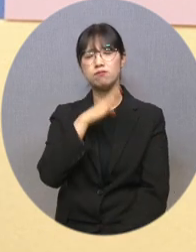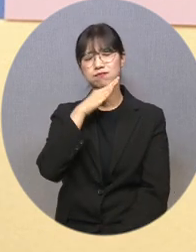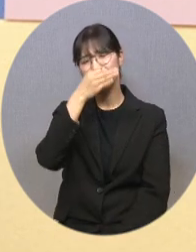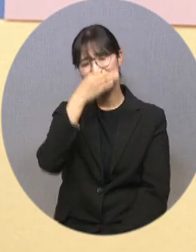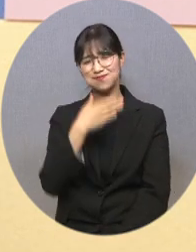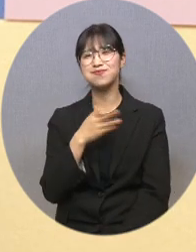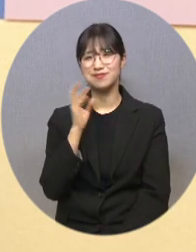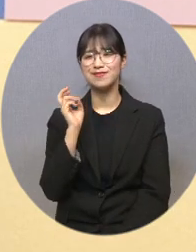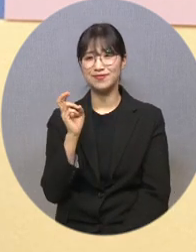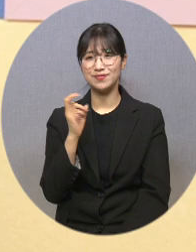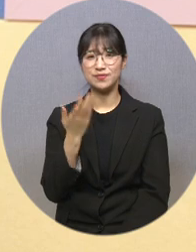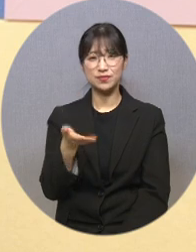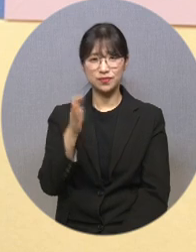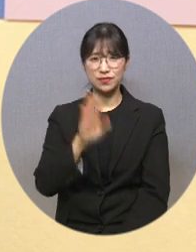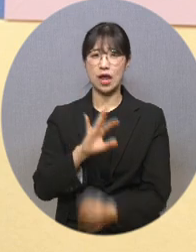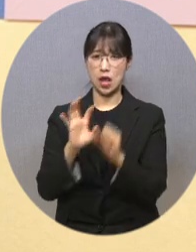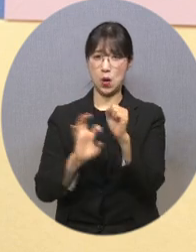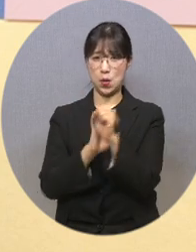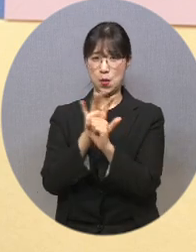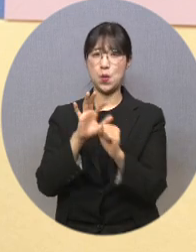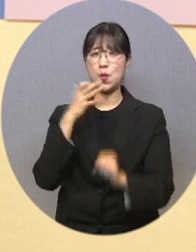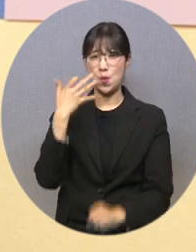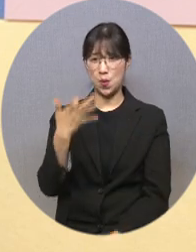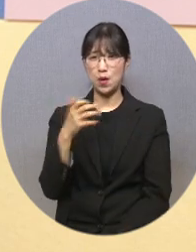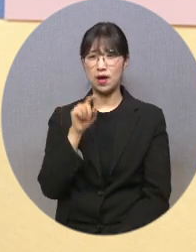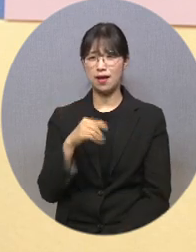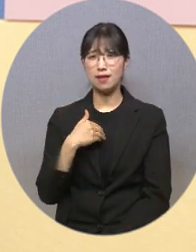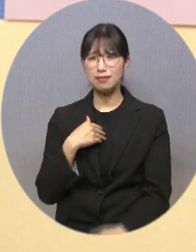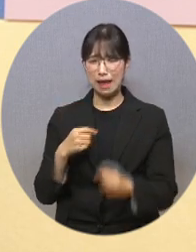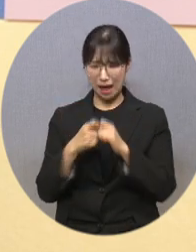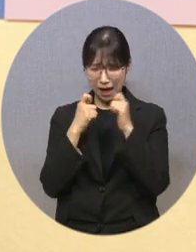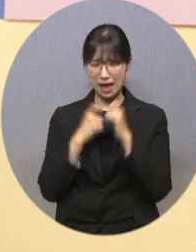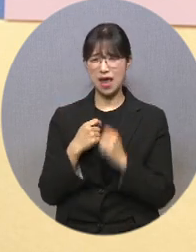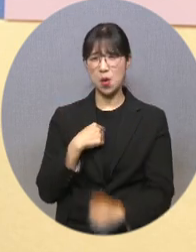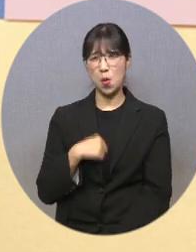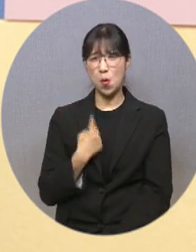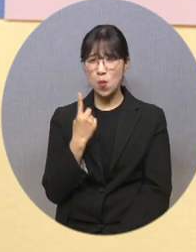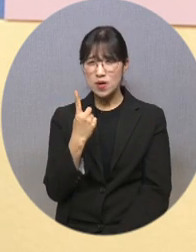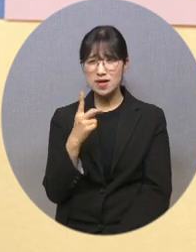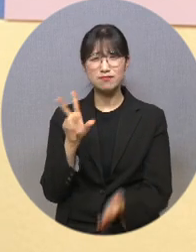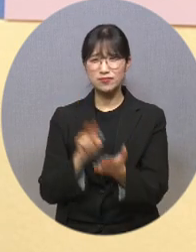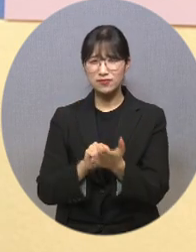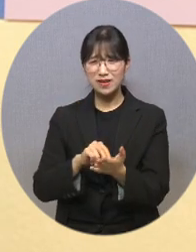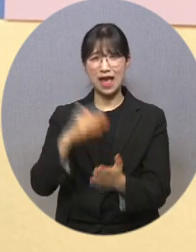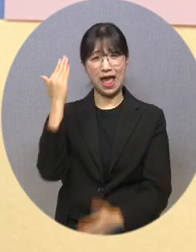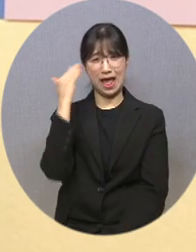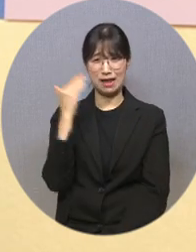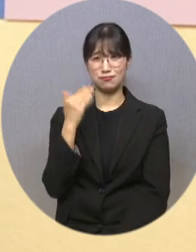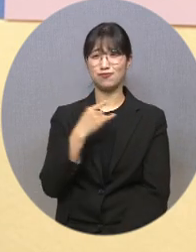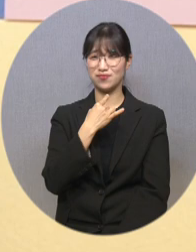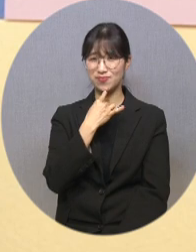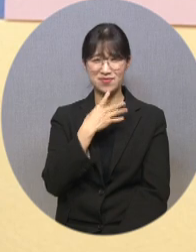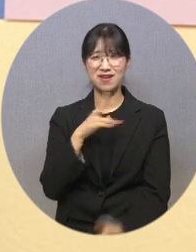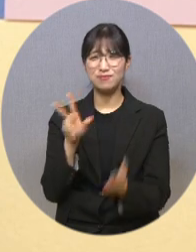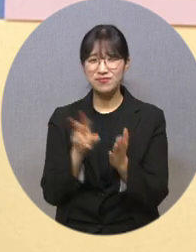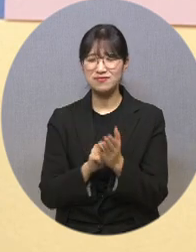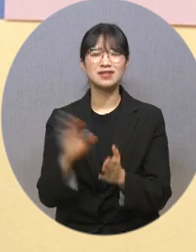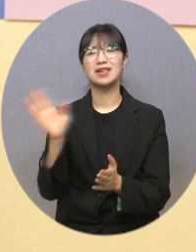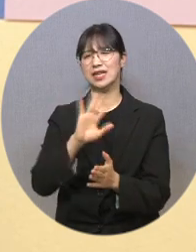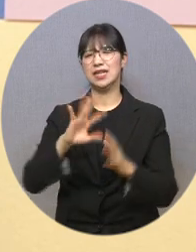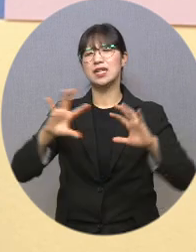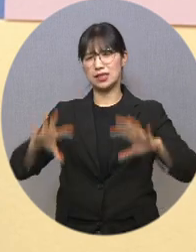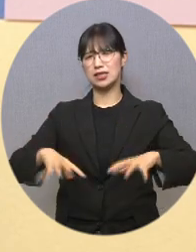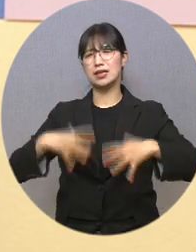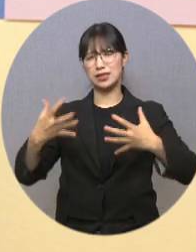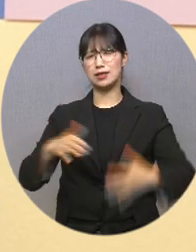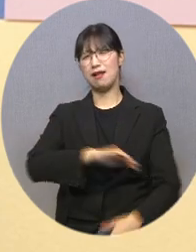있습니다. 근데 이 코로나라는 게 나 개인만 겪는 일도 아니고 또 대한민국만 겪는 일은 아닙니다. 전